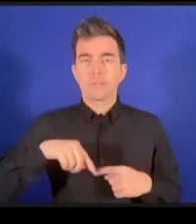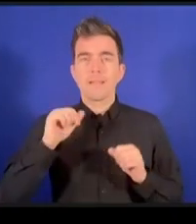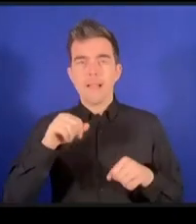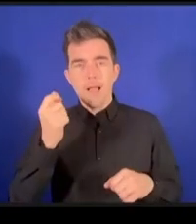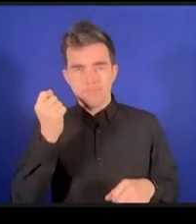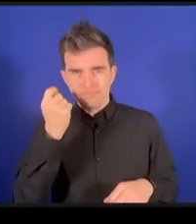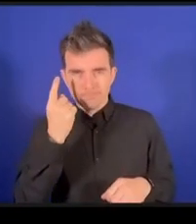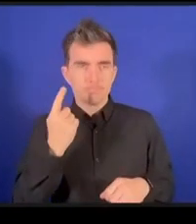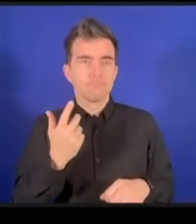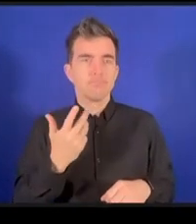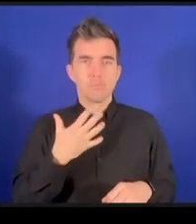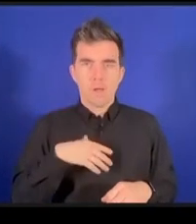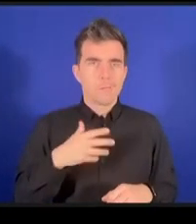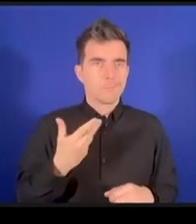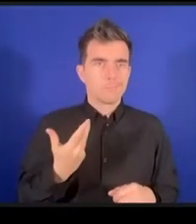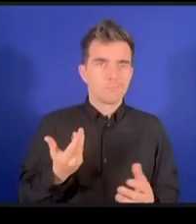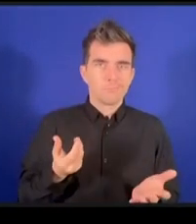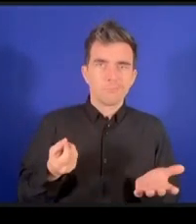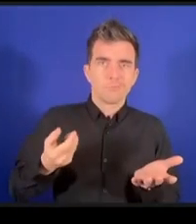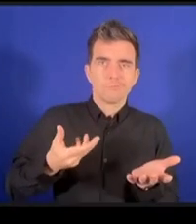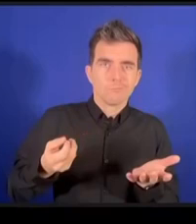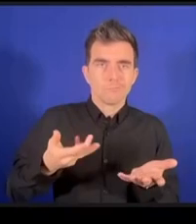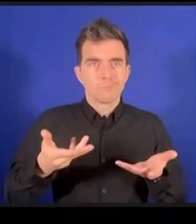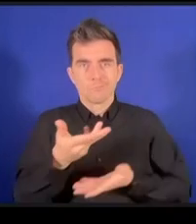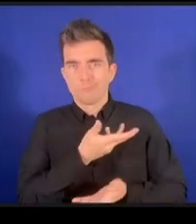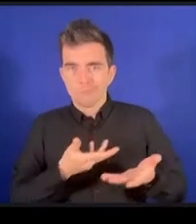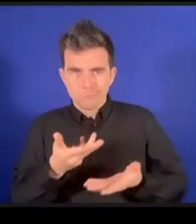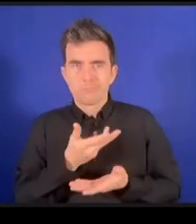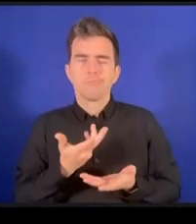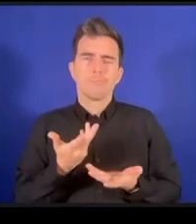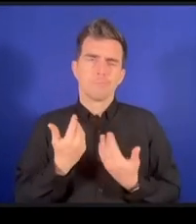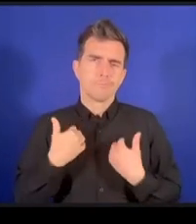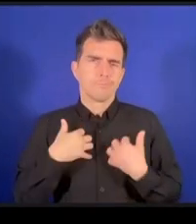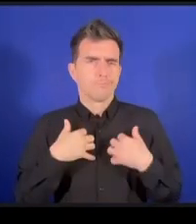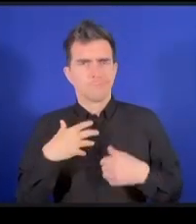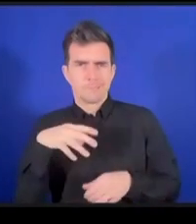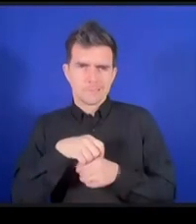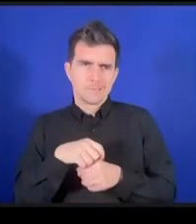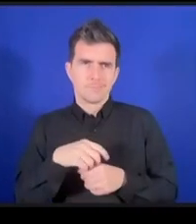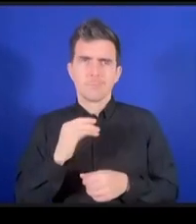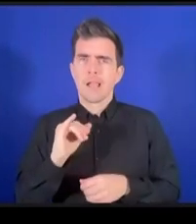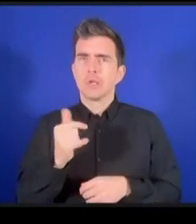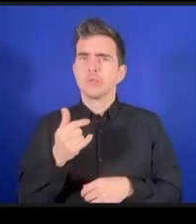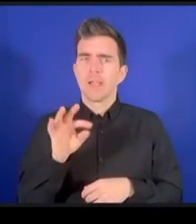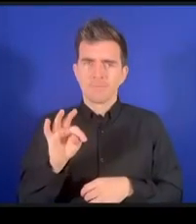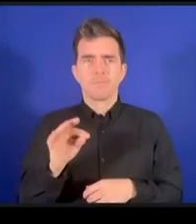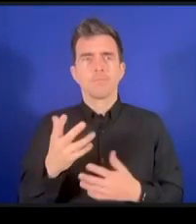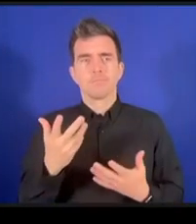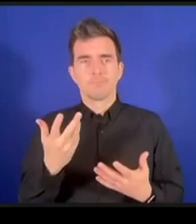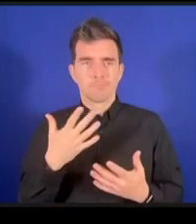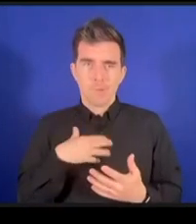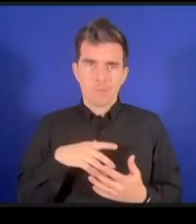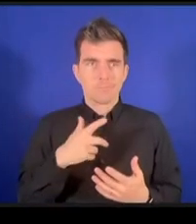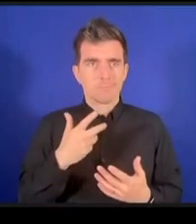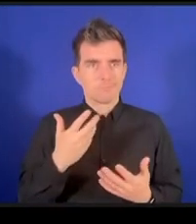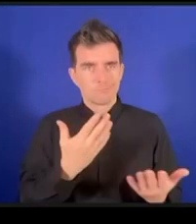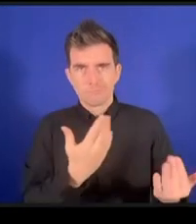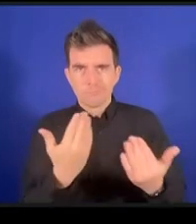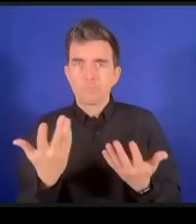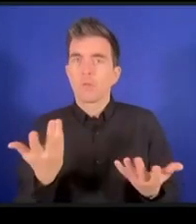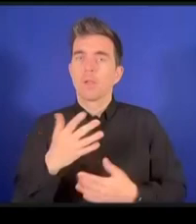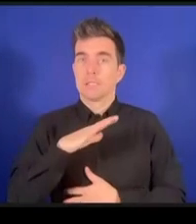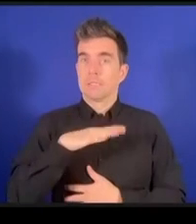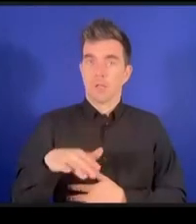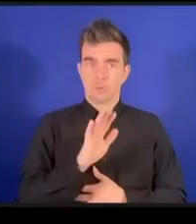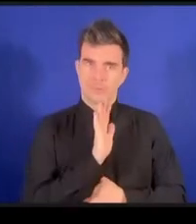мы очень ра тому что мы имеем возможность работать в составе igf и здесь озвучивать госа